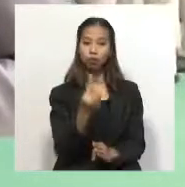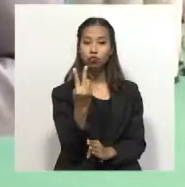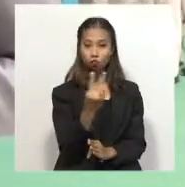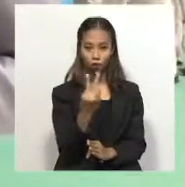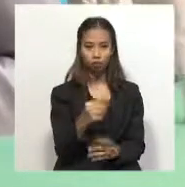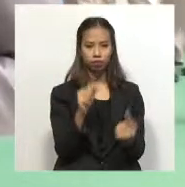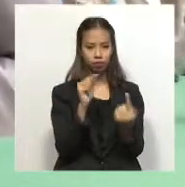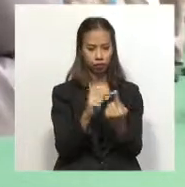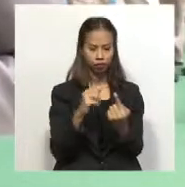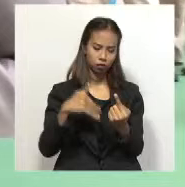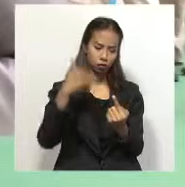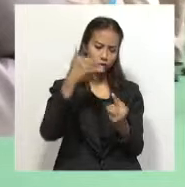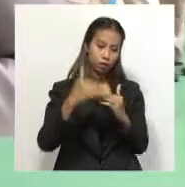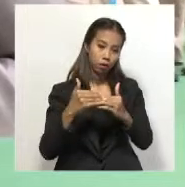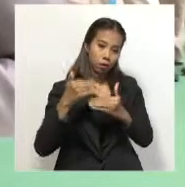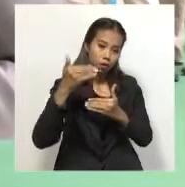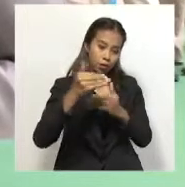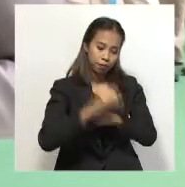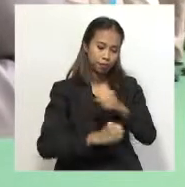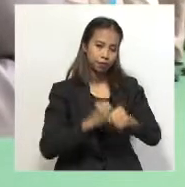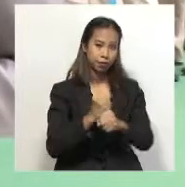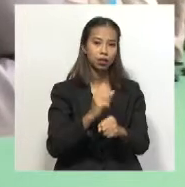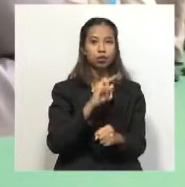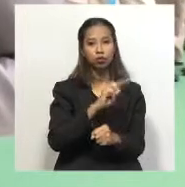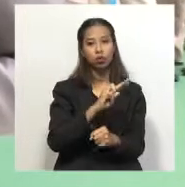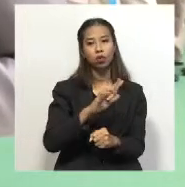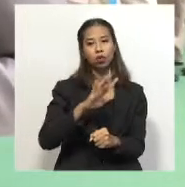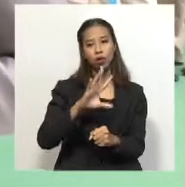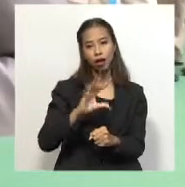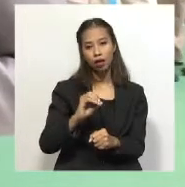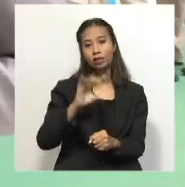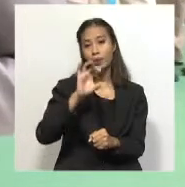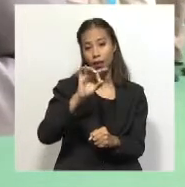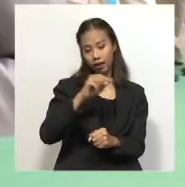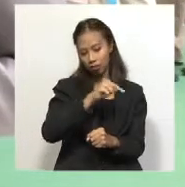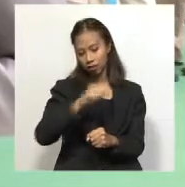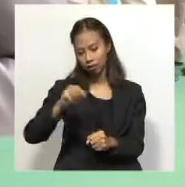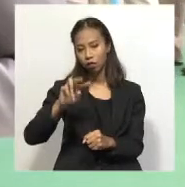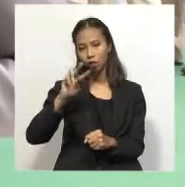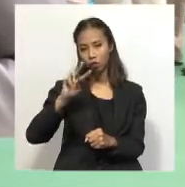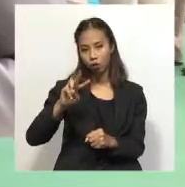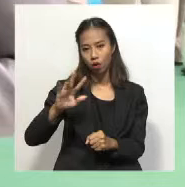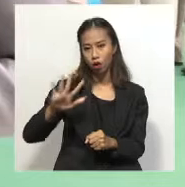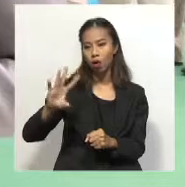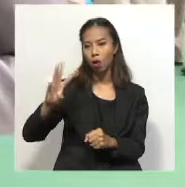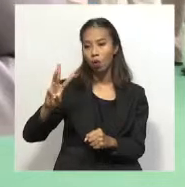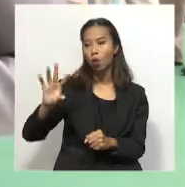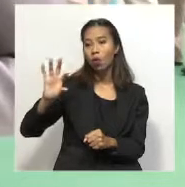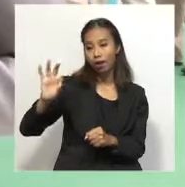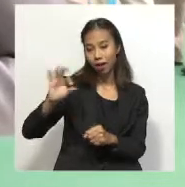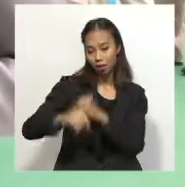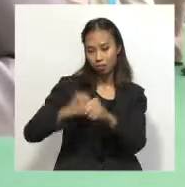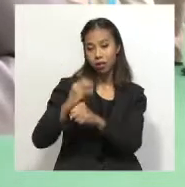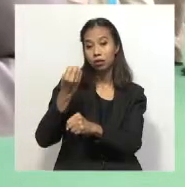นก็คือระยะ12ปีก็คือตั้งแต่ปีพุทธศักราช2558นะครับไปจนถึง2569แ